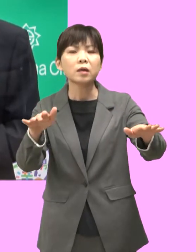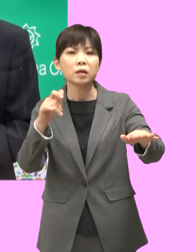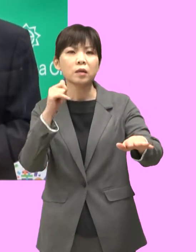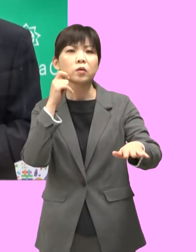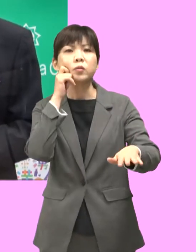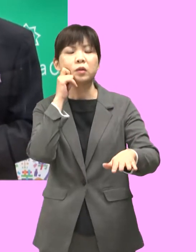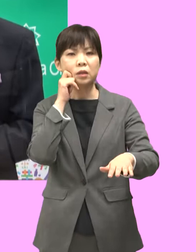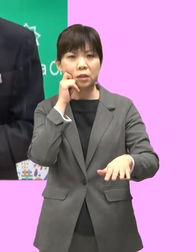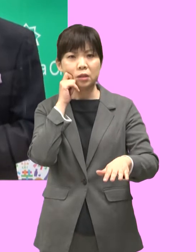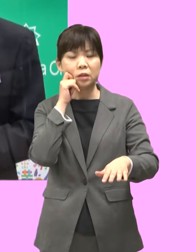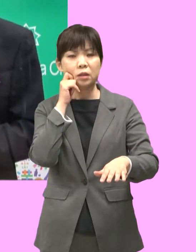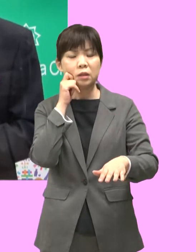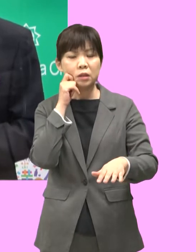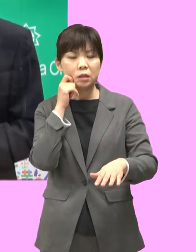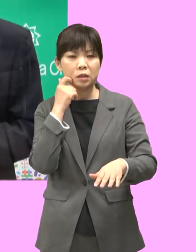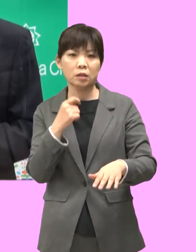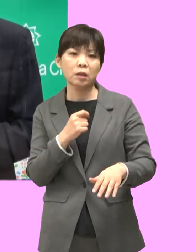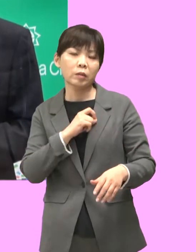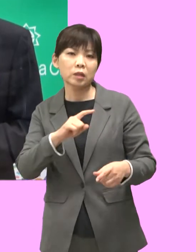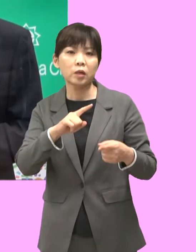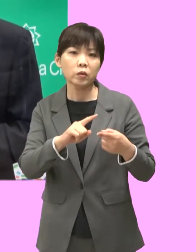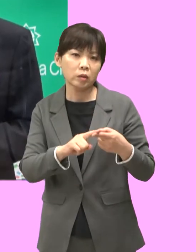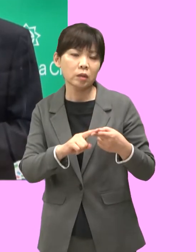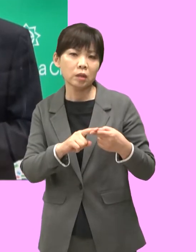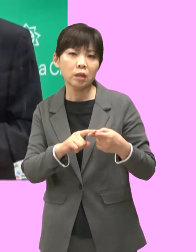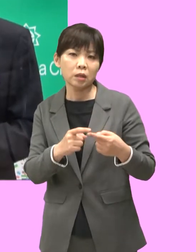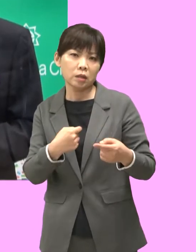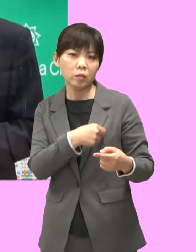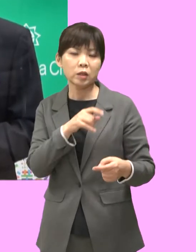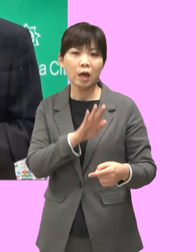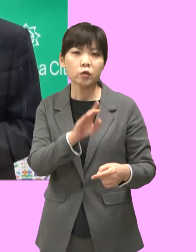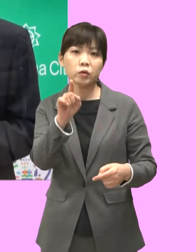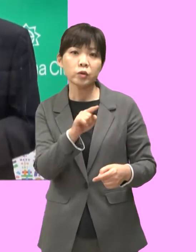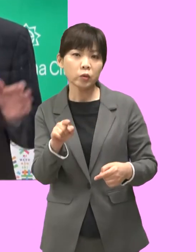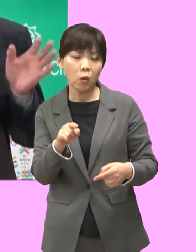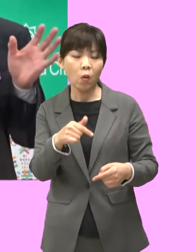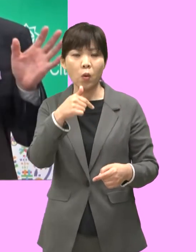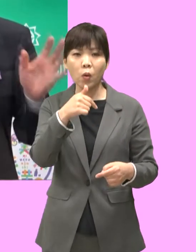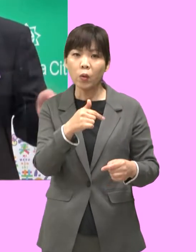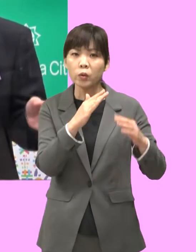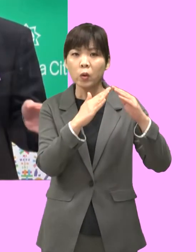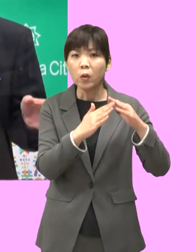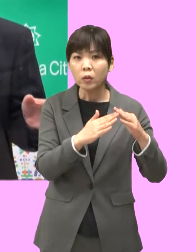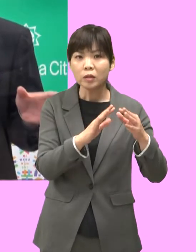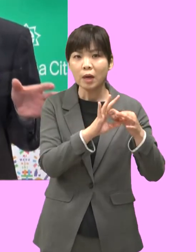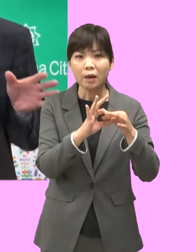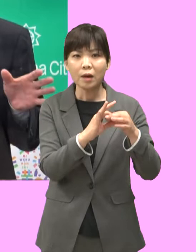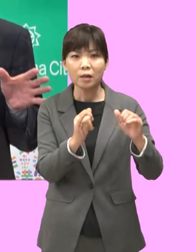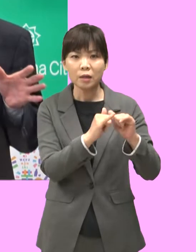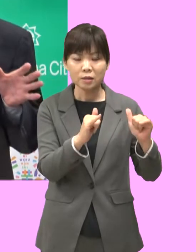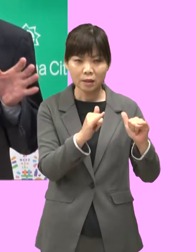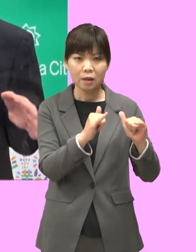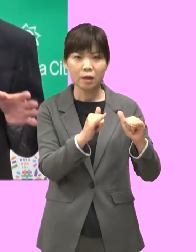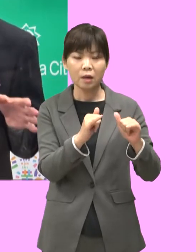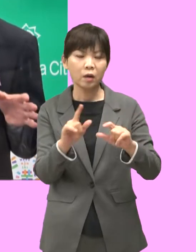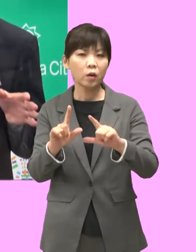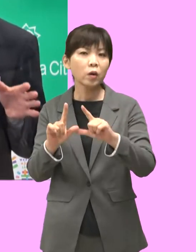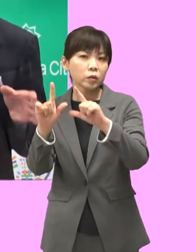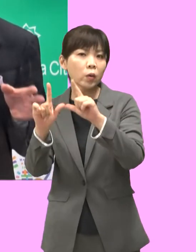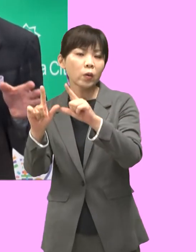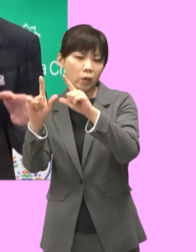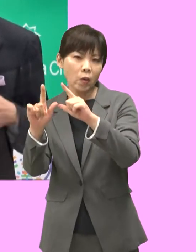方ですね、例えば、不動産関係の方、あるいはあの東京などであのベンチャー